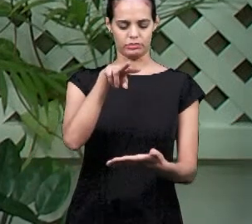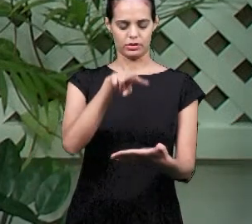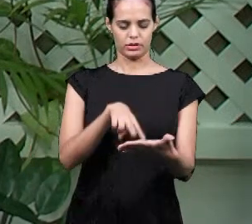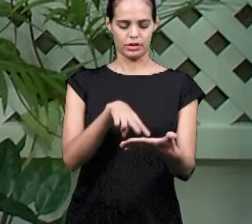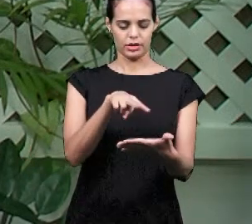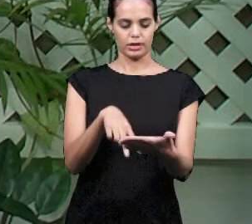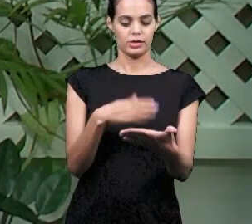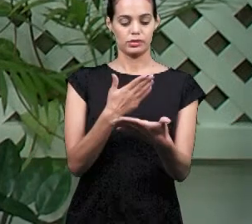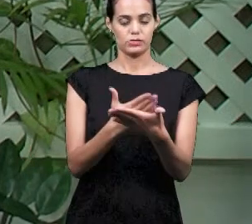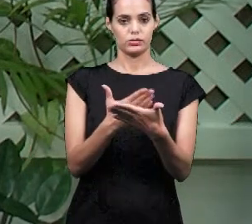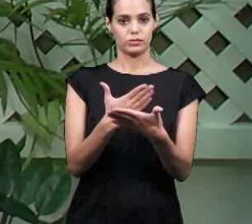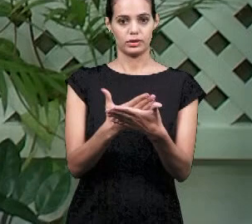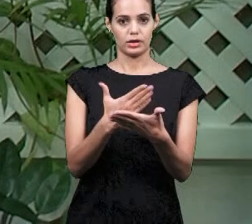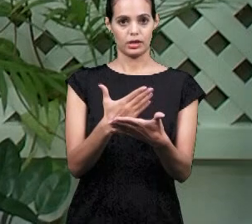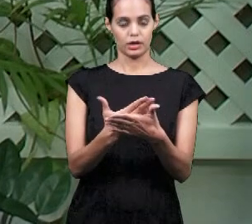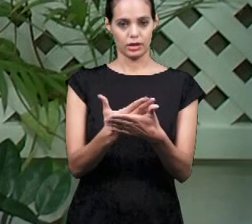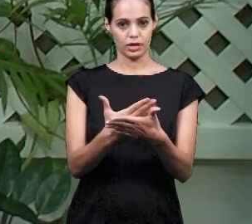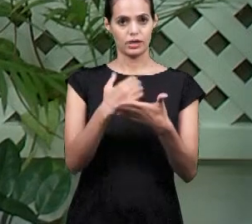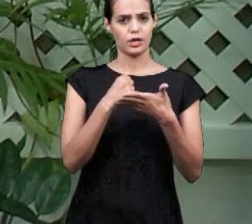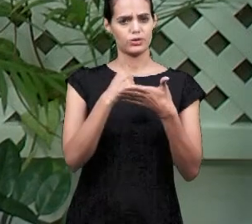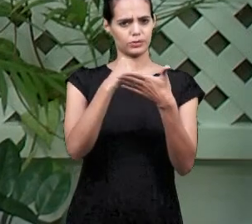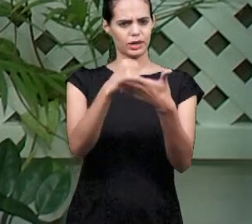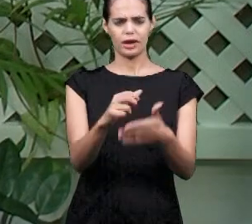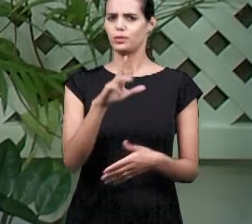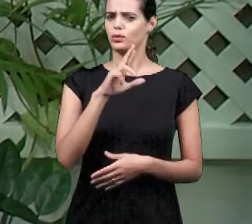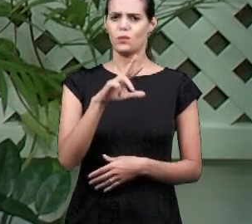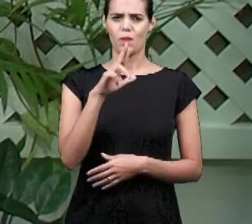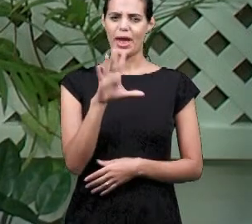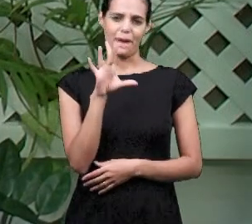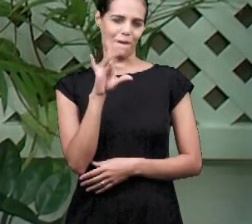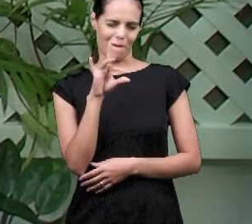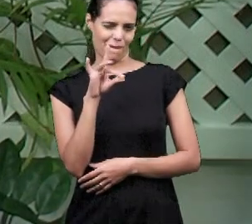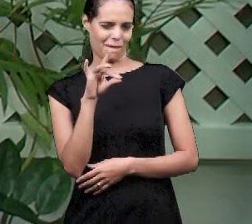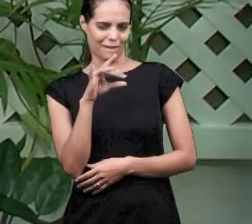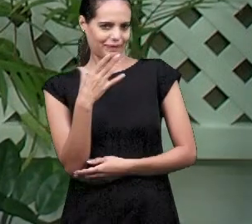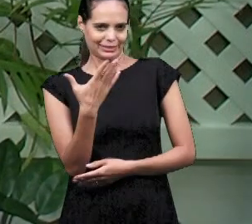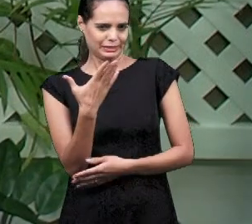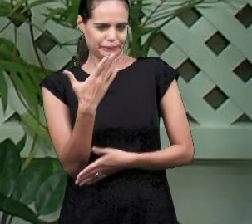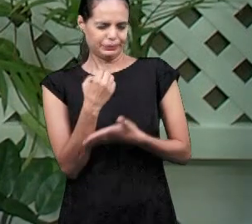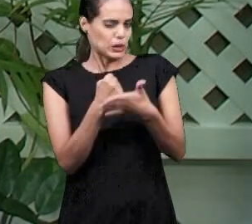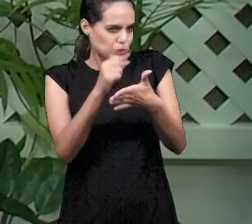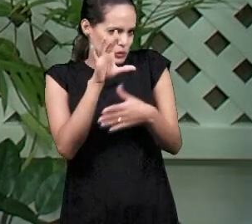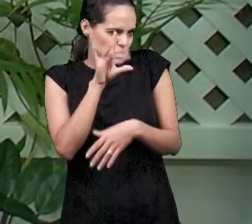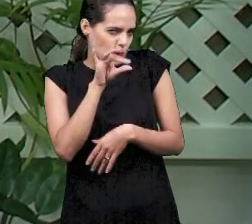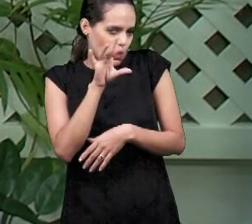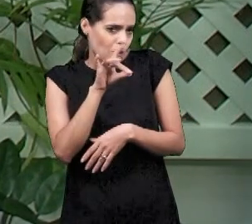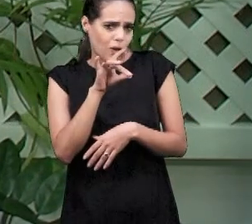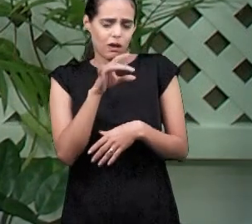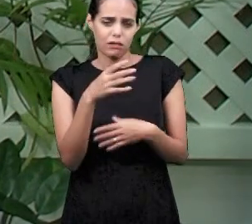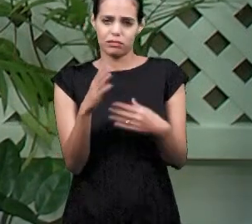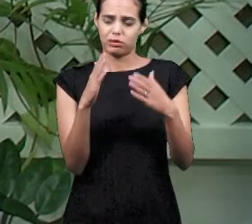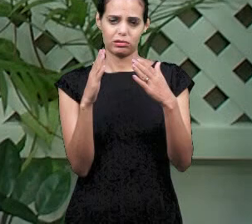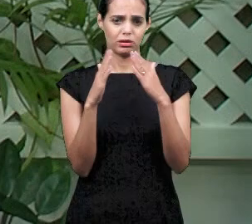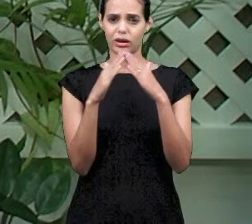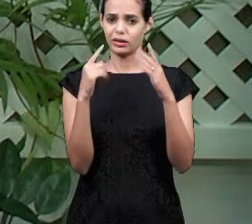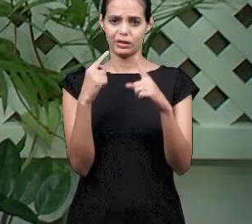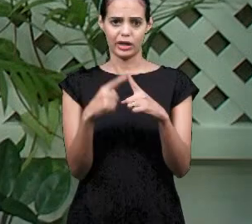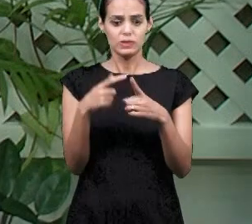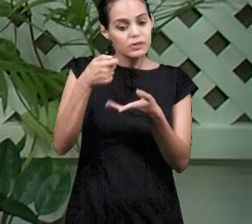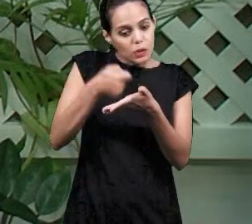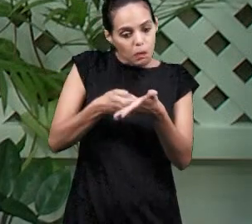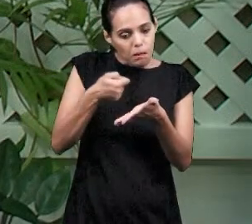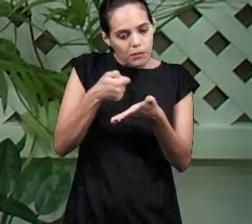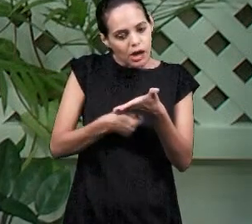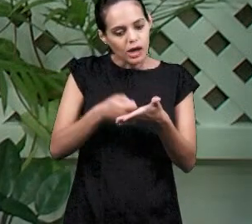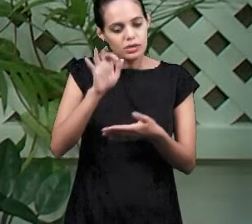donnons au pasteur. J'aimerais même que les pasteurs puissent maintenant passer au diacre parce que quelques pasteurs